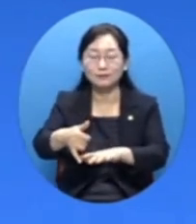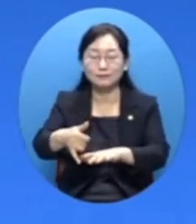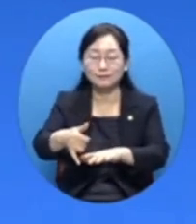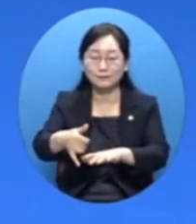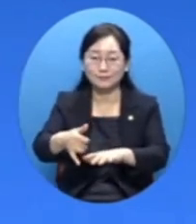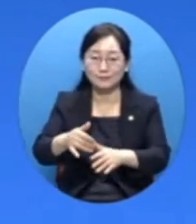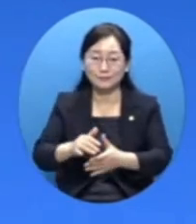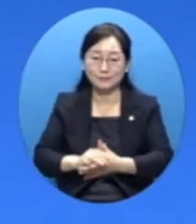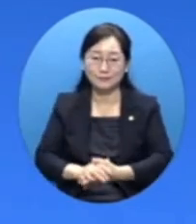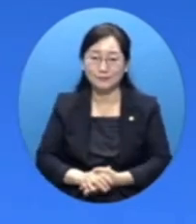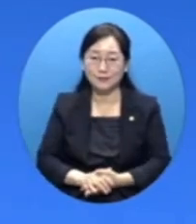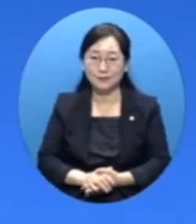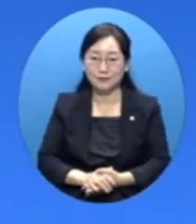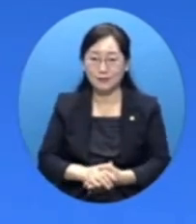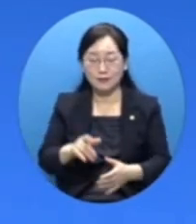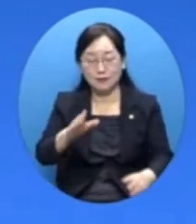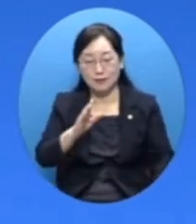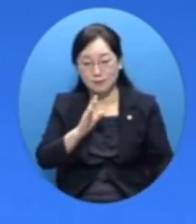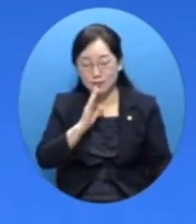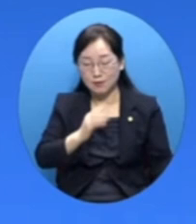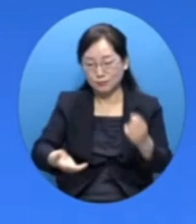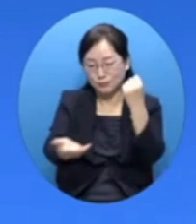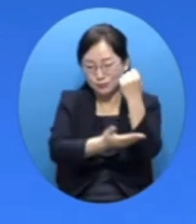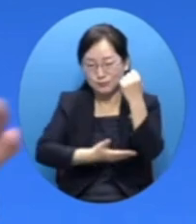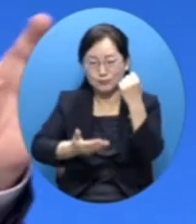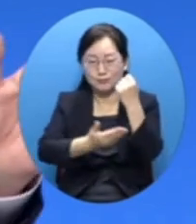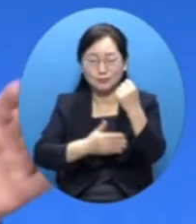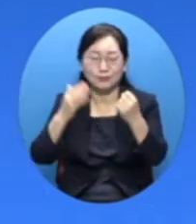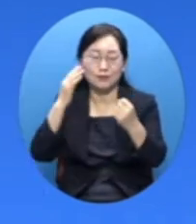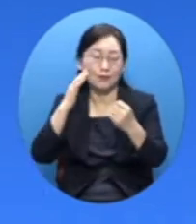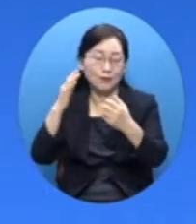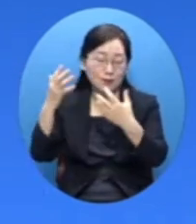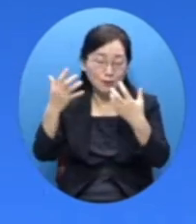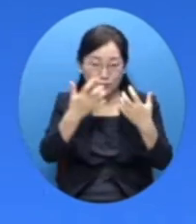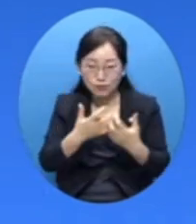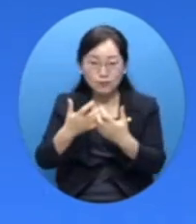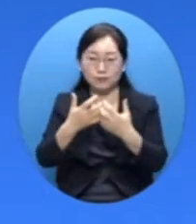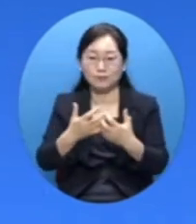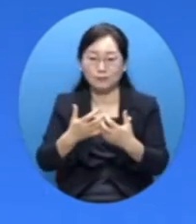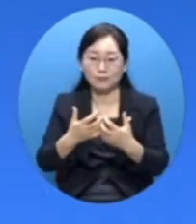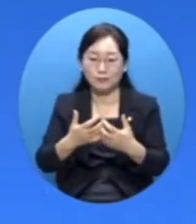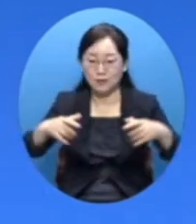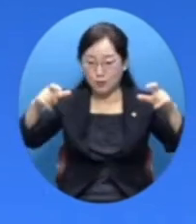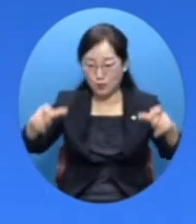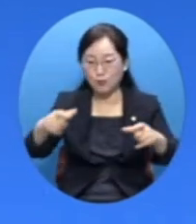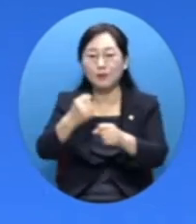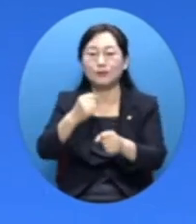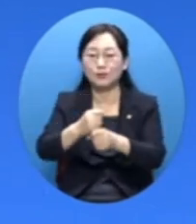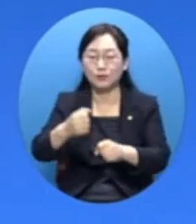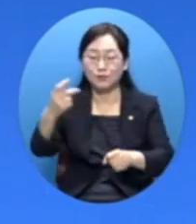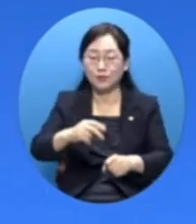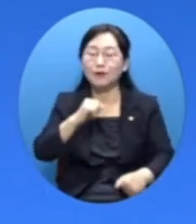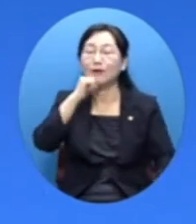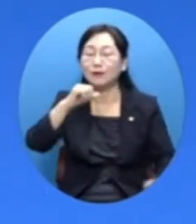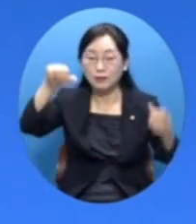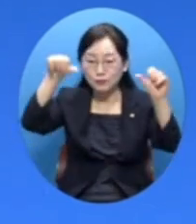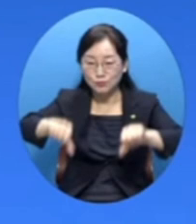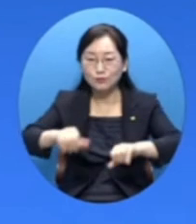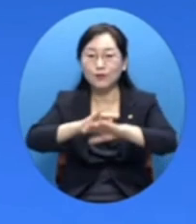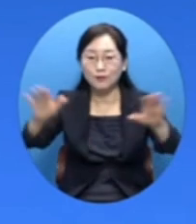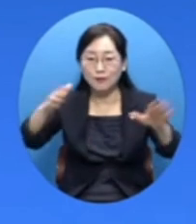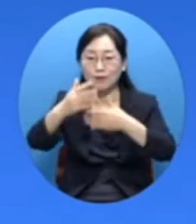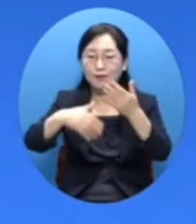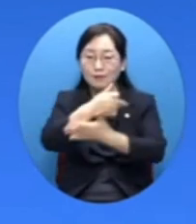읽고서 수하게 많이 열리는 대농장을 이루었고 가난과 저주를 해결하고